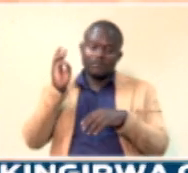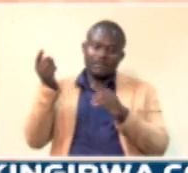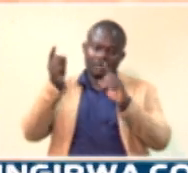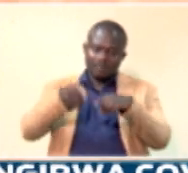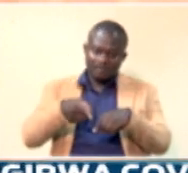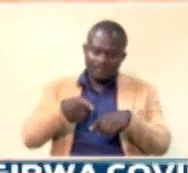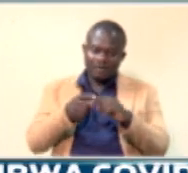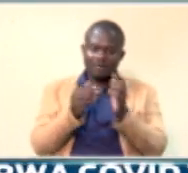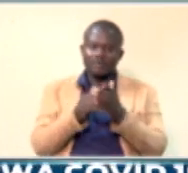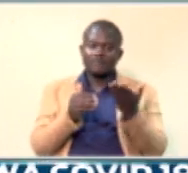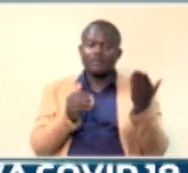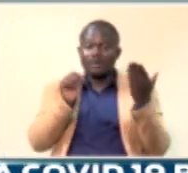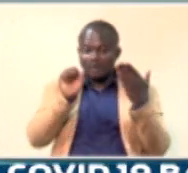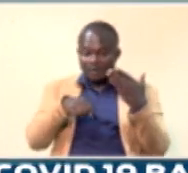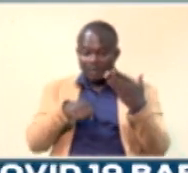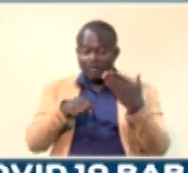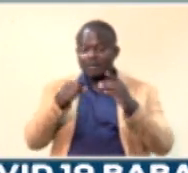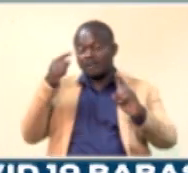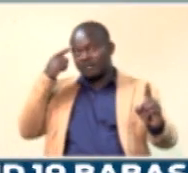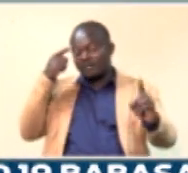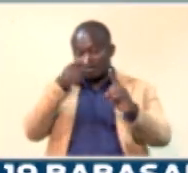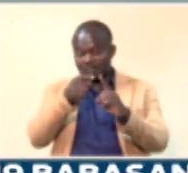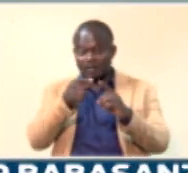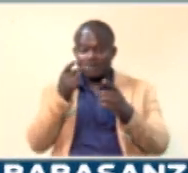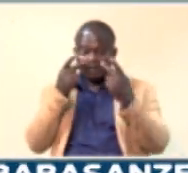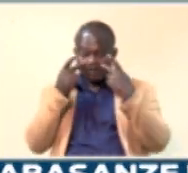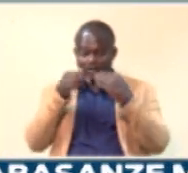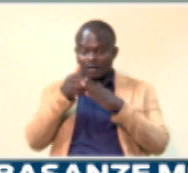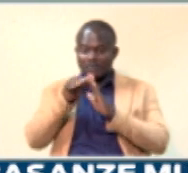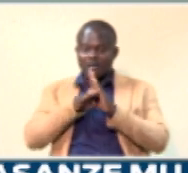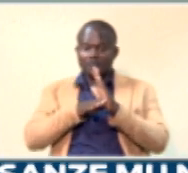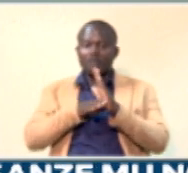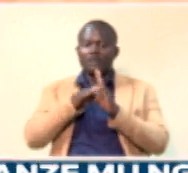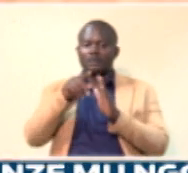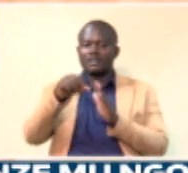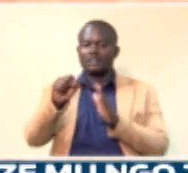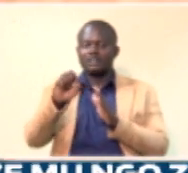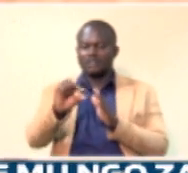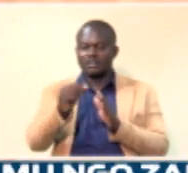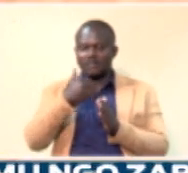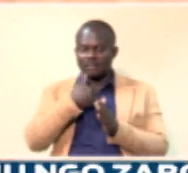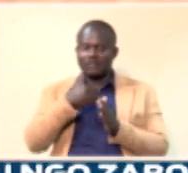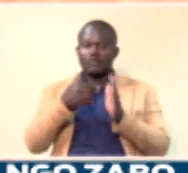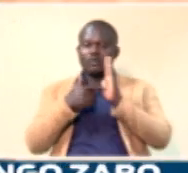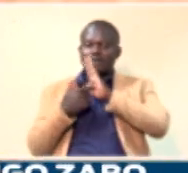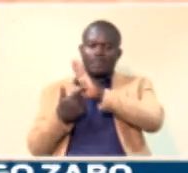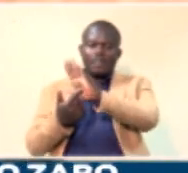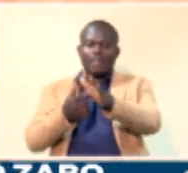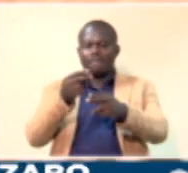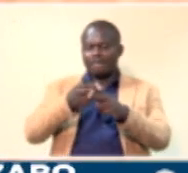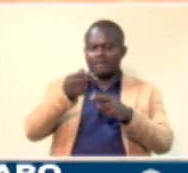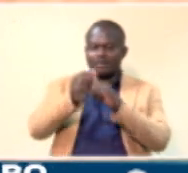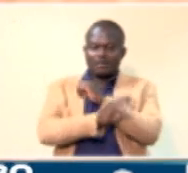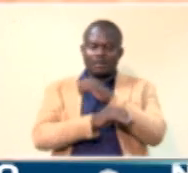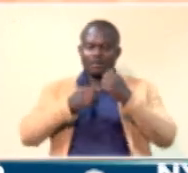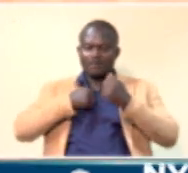azaza, ariko wenda bashobora kuba baraprojetaga bakayibona gahunda ikipe ya Paris Saint-Germain ifite kwari ku brandinga izina